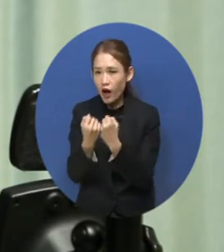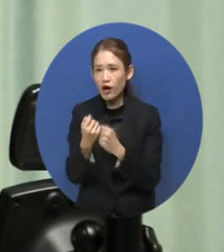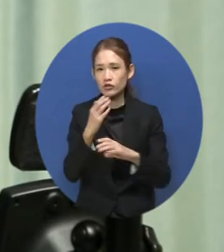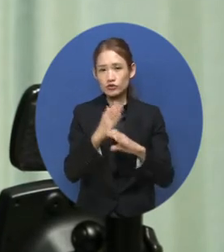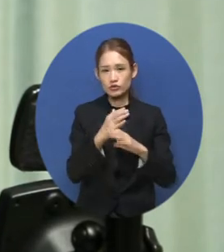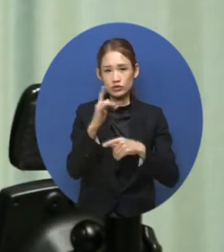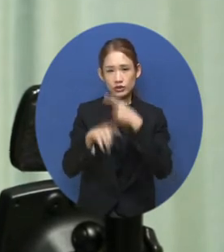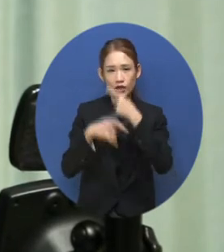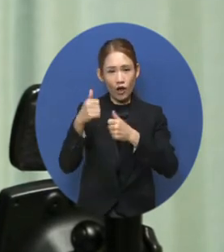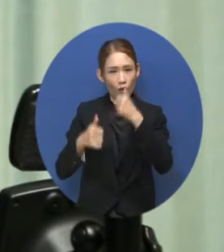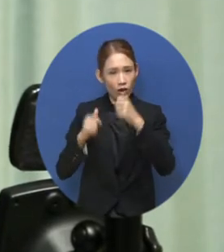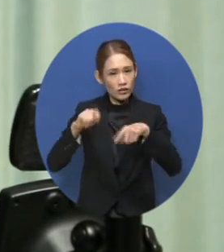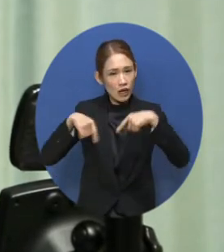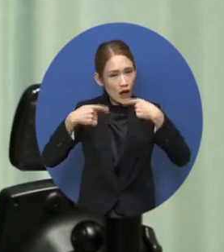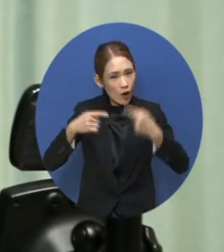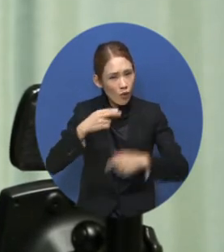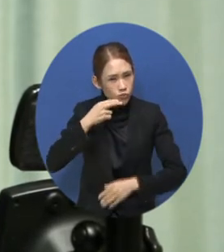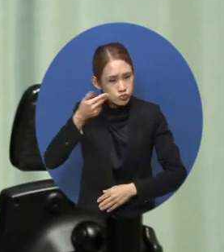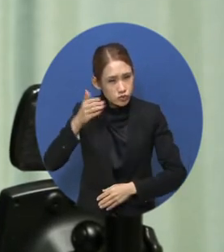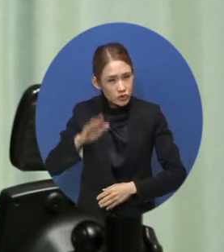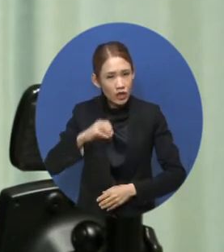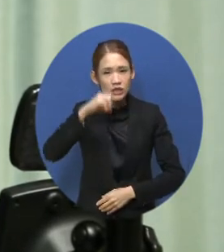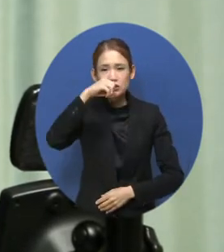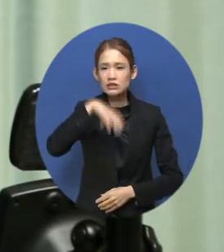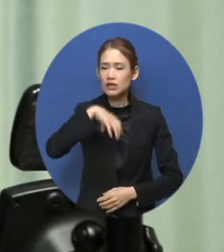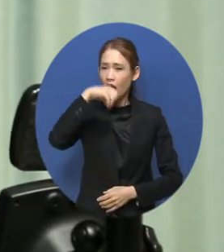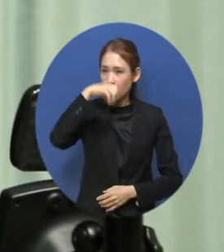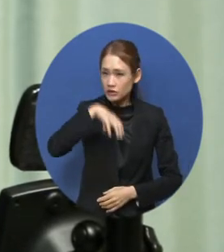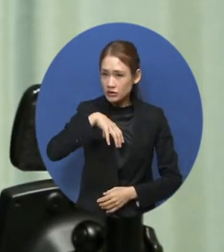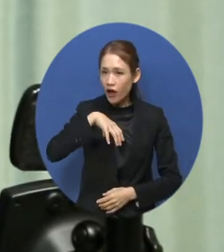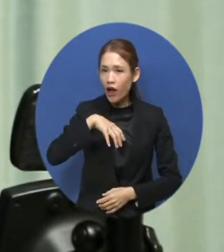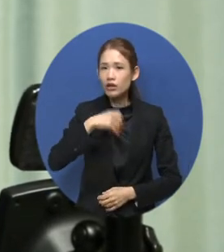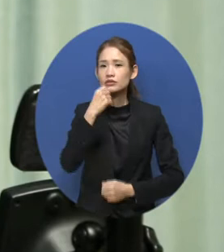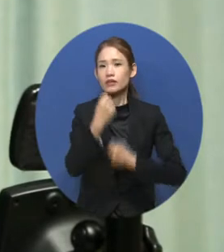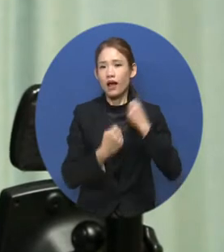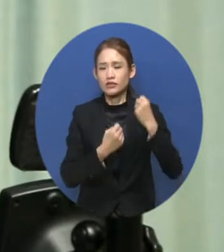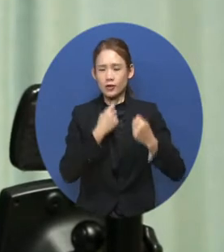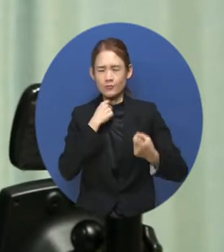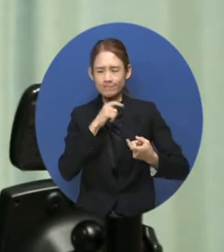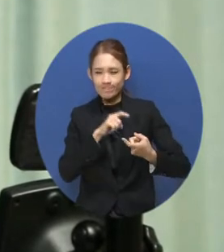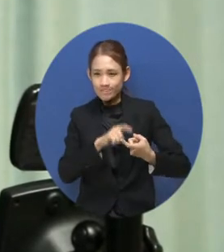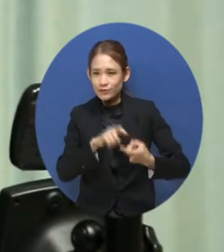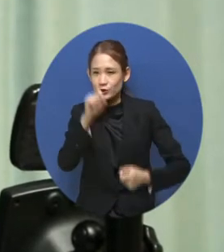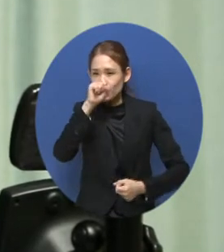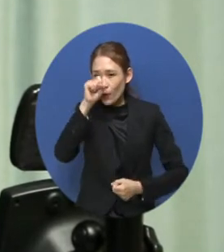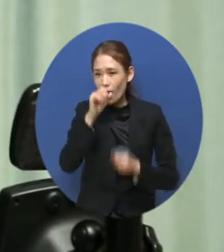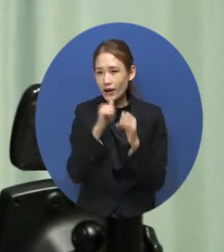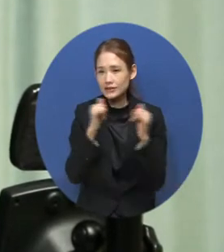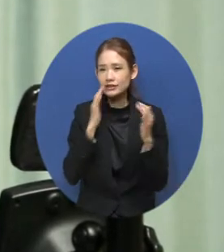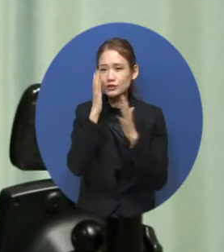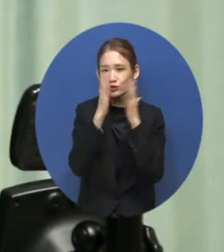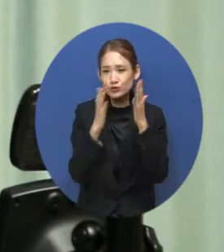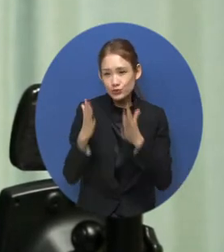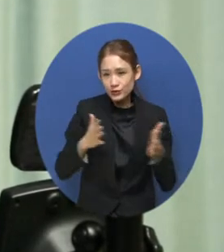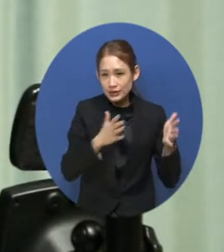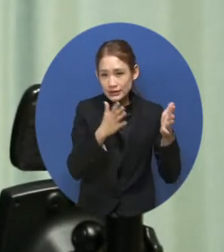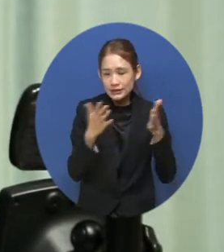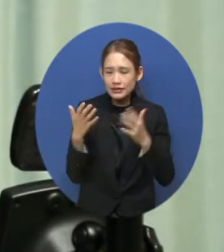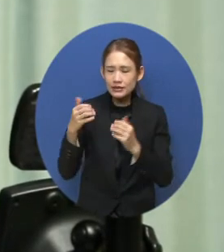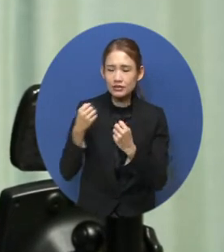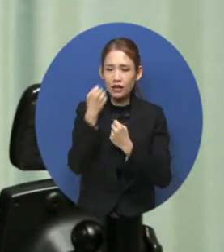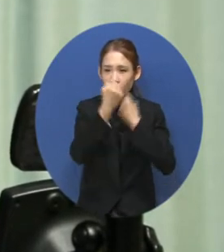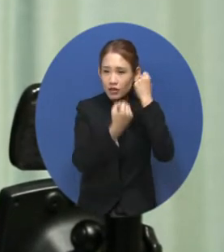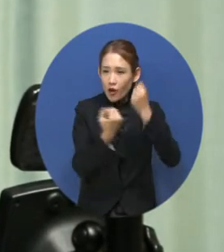제가 참석을 안 했을 텐데. 유유히 이렇게 자전거 타는 사람들끼리 이렇게 숲길을 자전거 이렇게 타던 행사였기